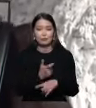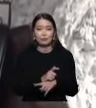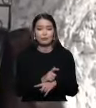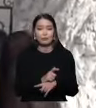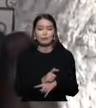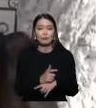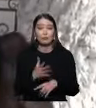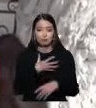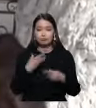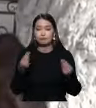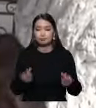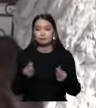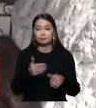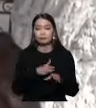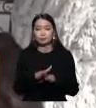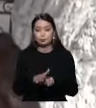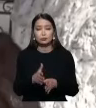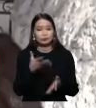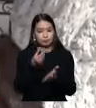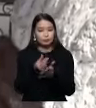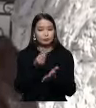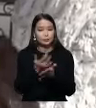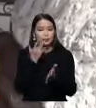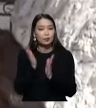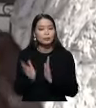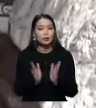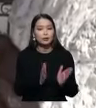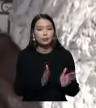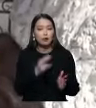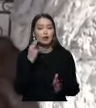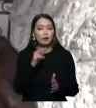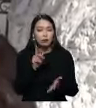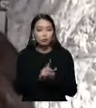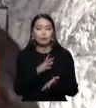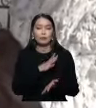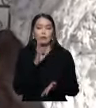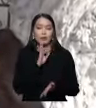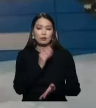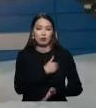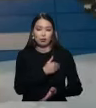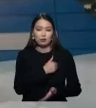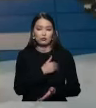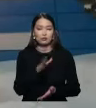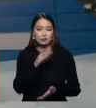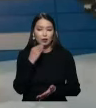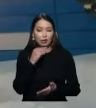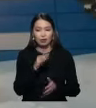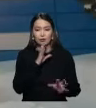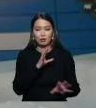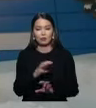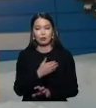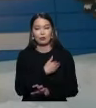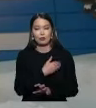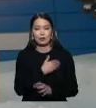же платим. И хотим хороший ответ, чтобы был нам тоже. Качественная вода была также, чтобы холодная, хорошая. В Карагандысу говорят,